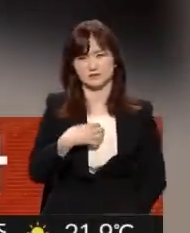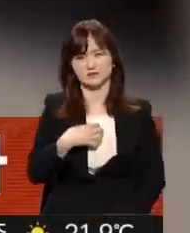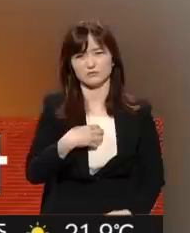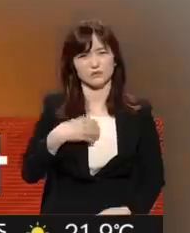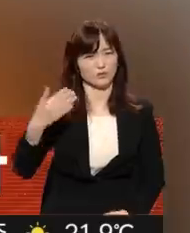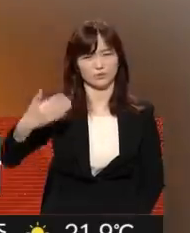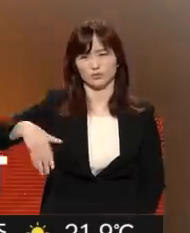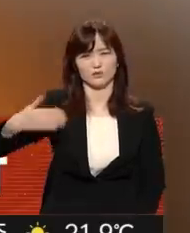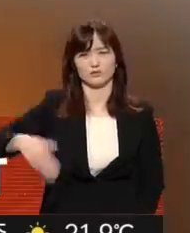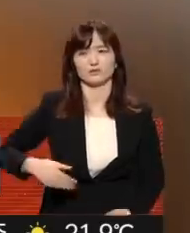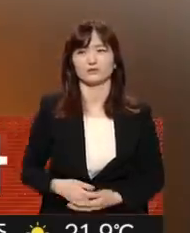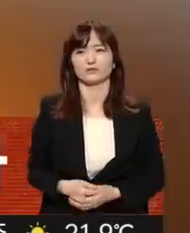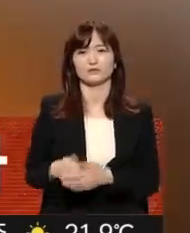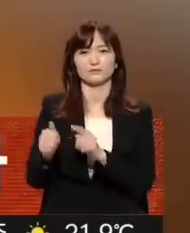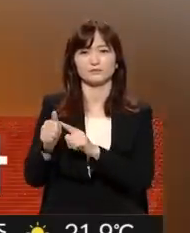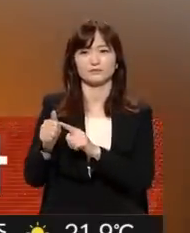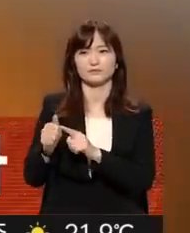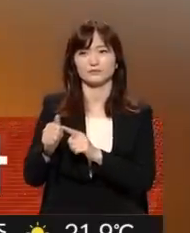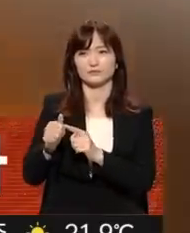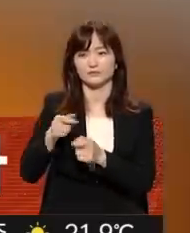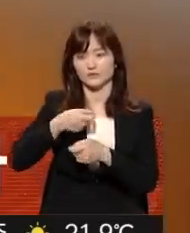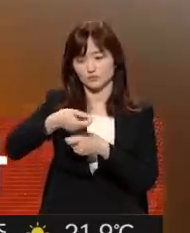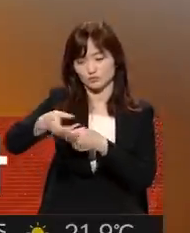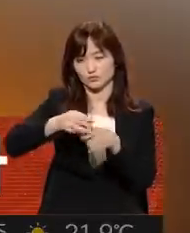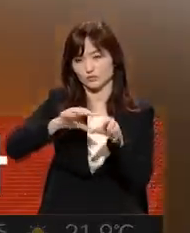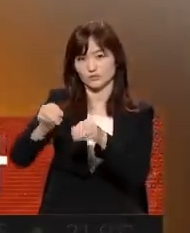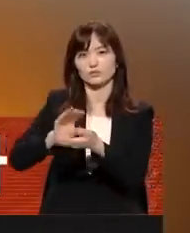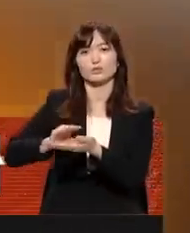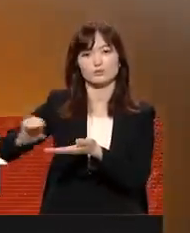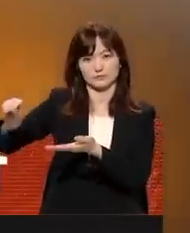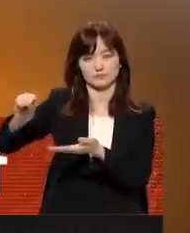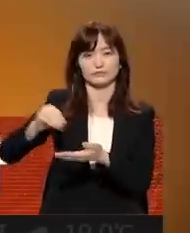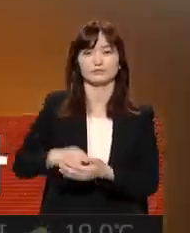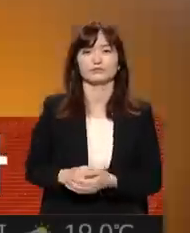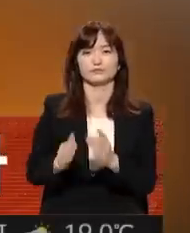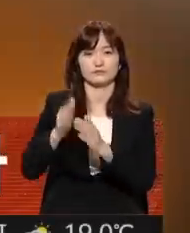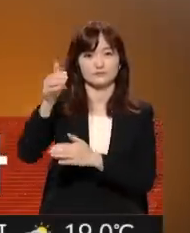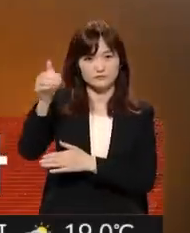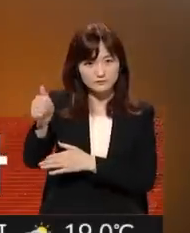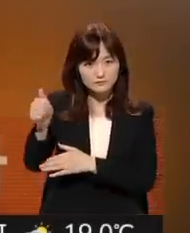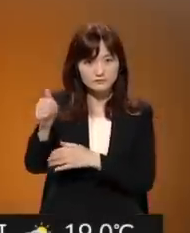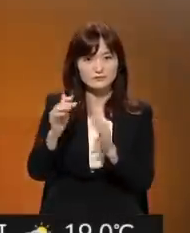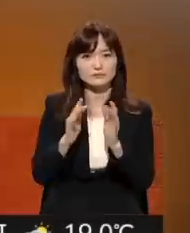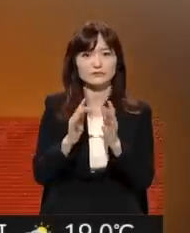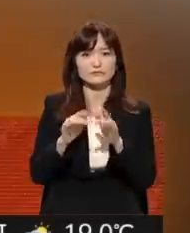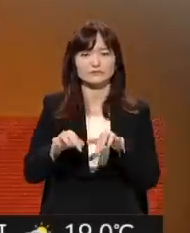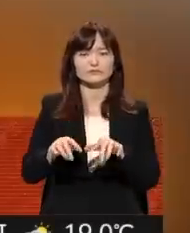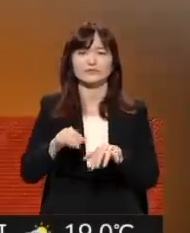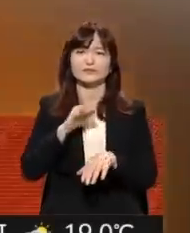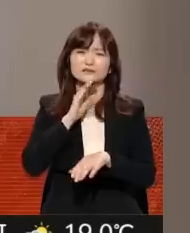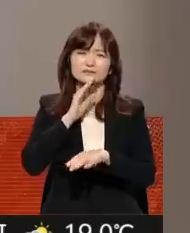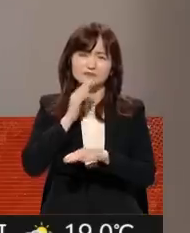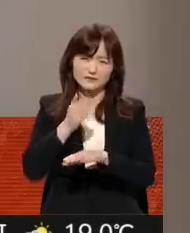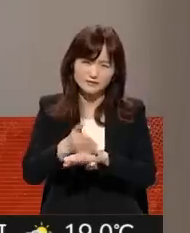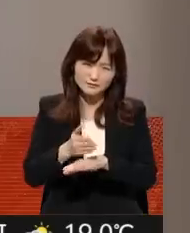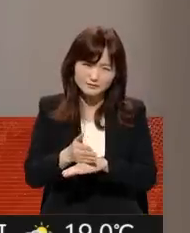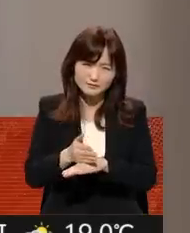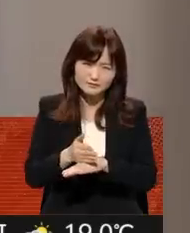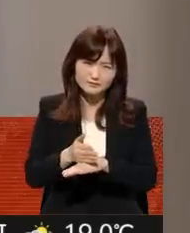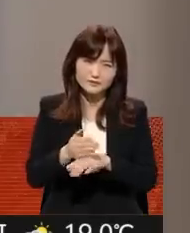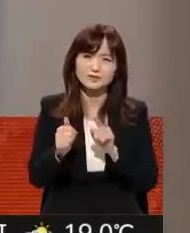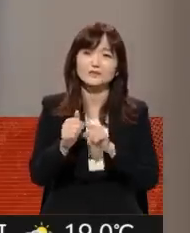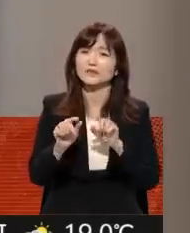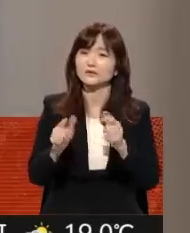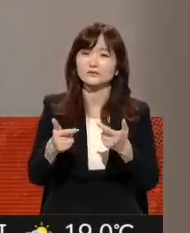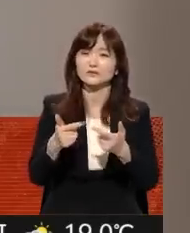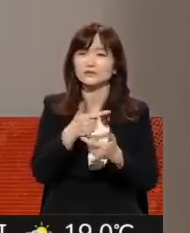정말 대단하네요. 대단합니다. 이 남성 불을 끄고는 또 금방 사라졌다고 합니다. 예, 집주인은 온라인에 정말 감사하다. 그가